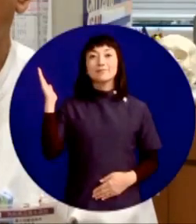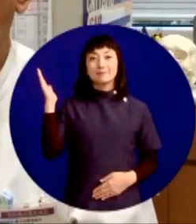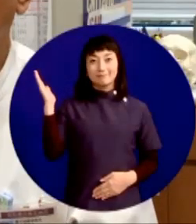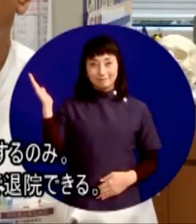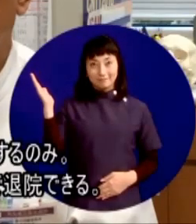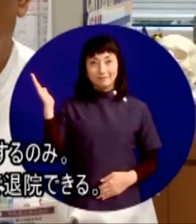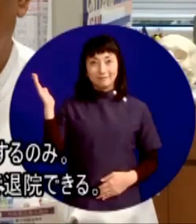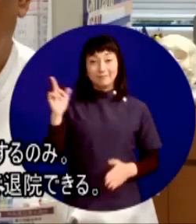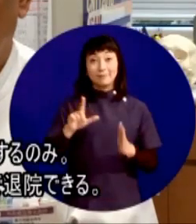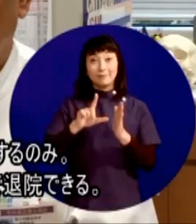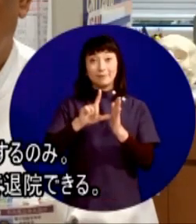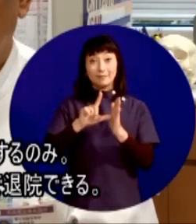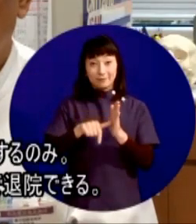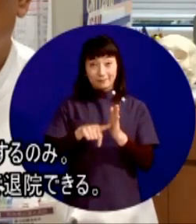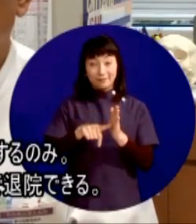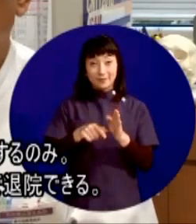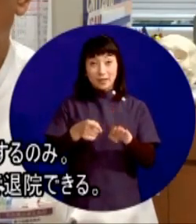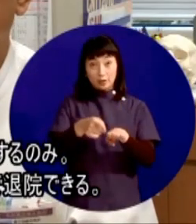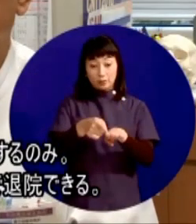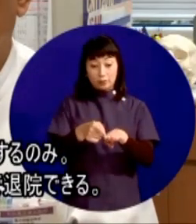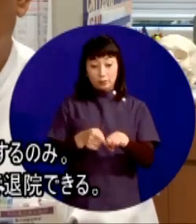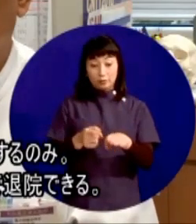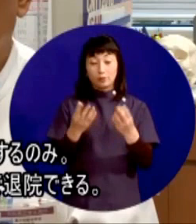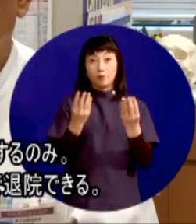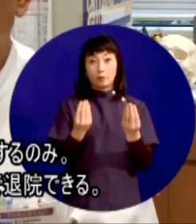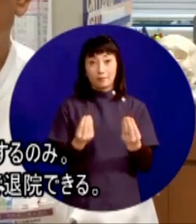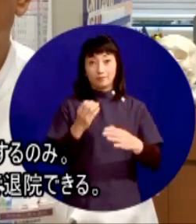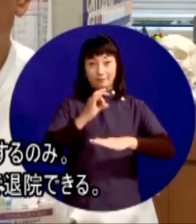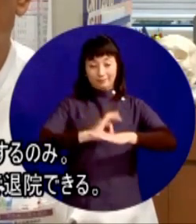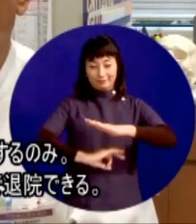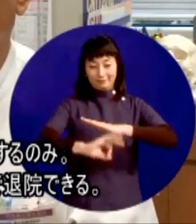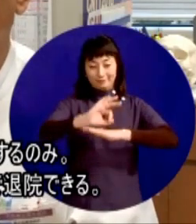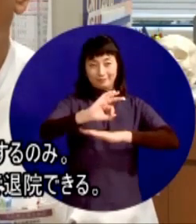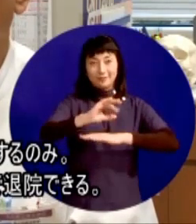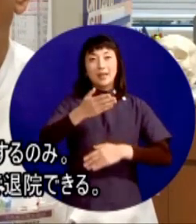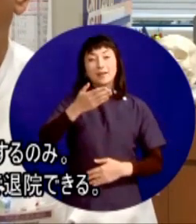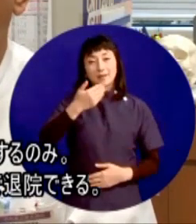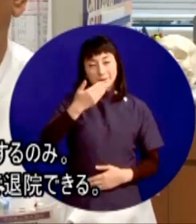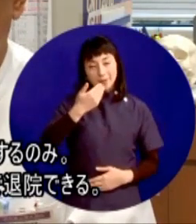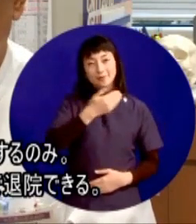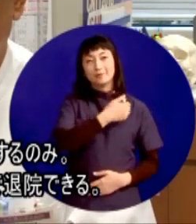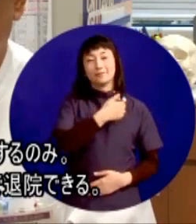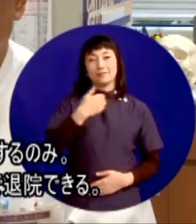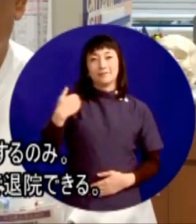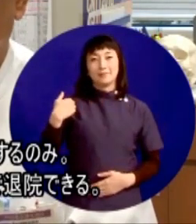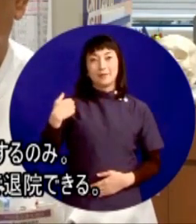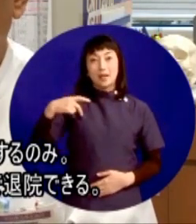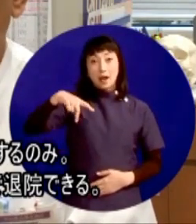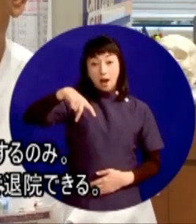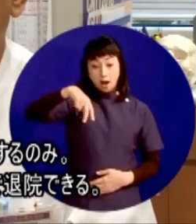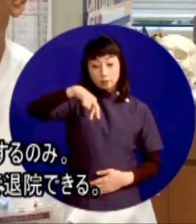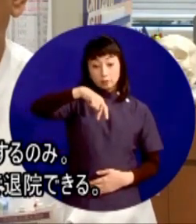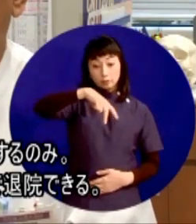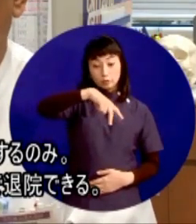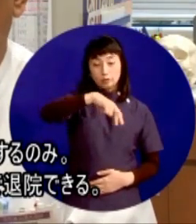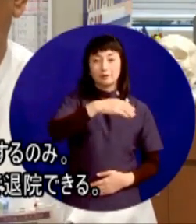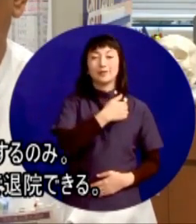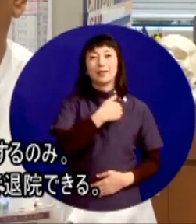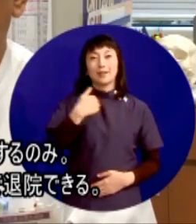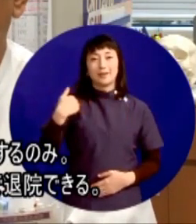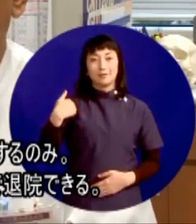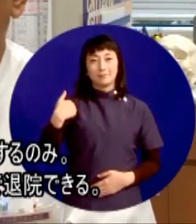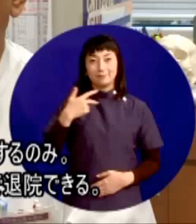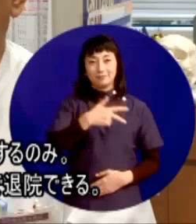この方法ですと手術の翌日から食事ができ歩くことができます約1週間